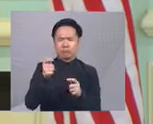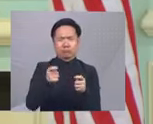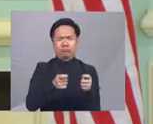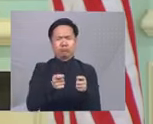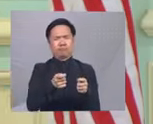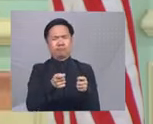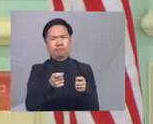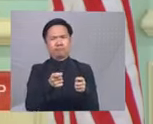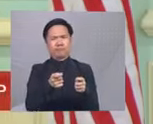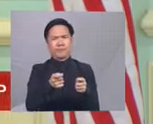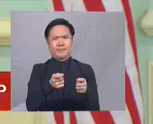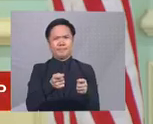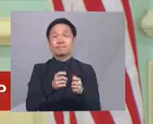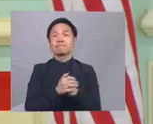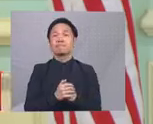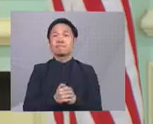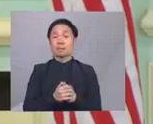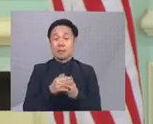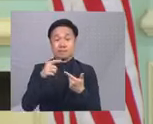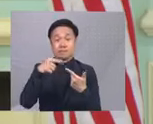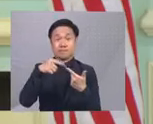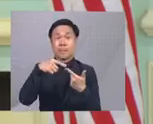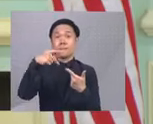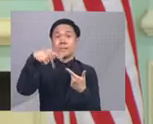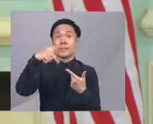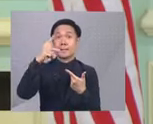pentadbiran. Untuk PKPD,